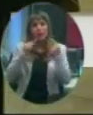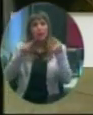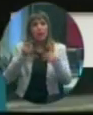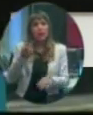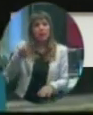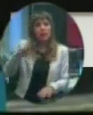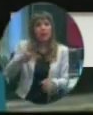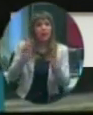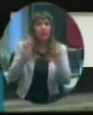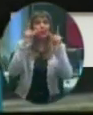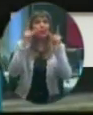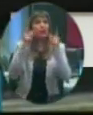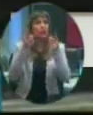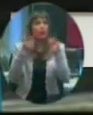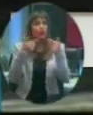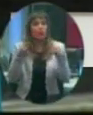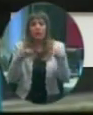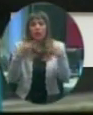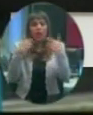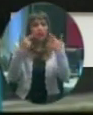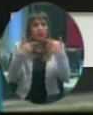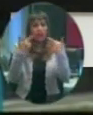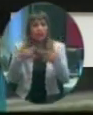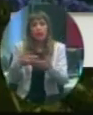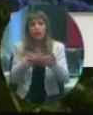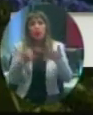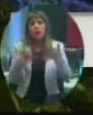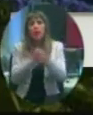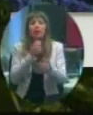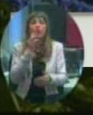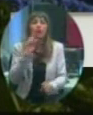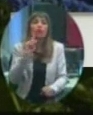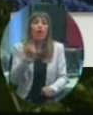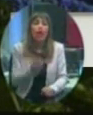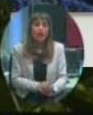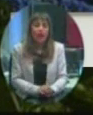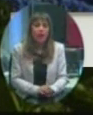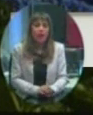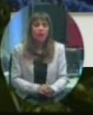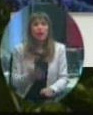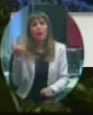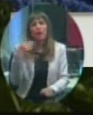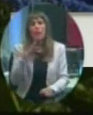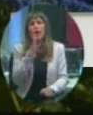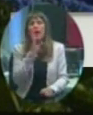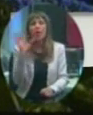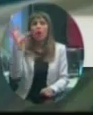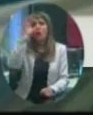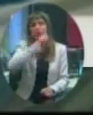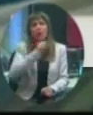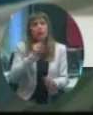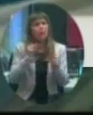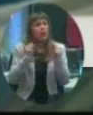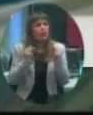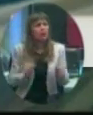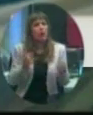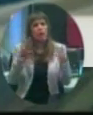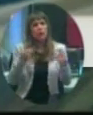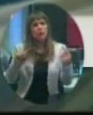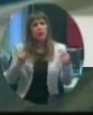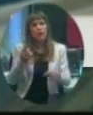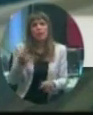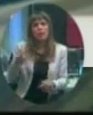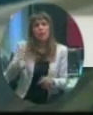פתאומי ובלתי מוסבר של תינוקות עד גיל שנה, עלתה הבעיה לזהות בוודאות את מספר המקרים של מוות בהריסה